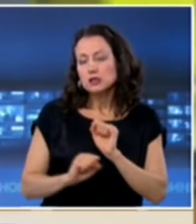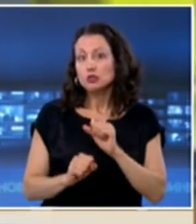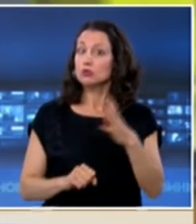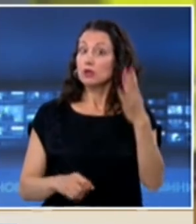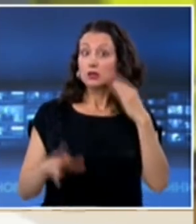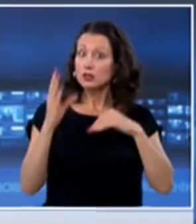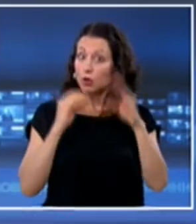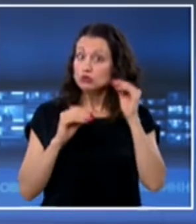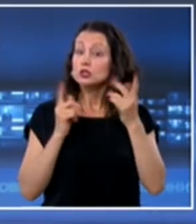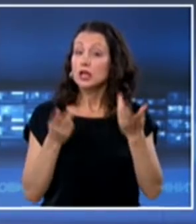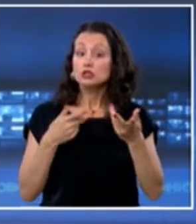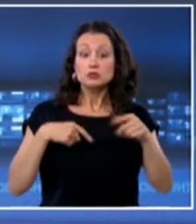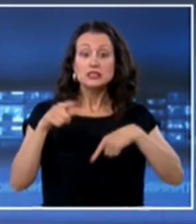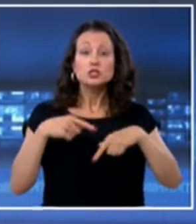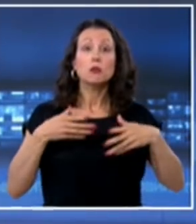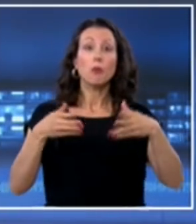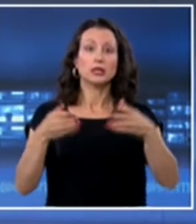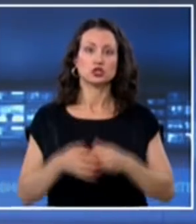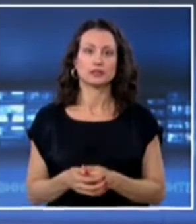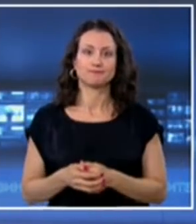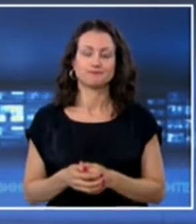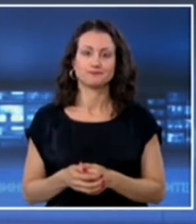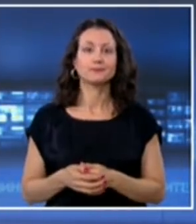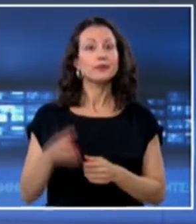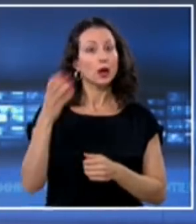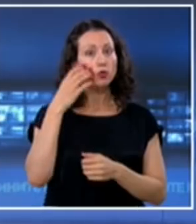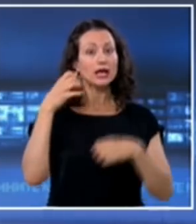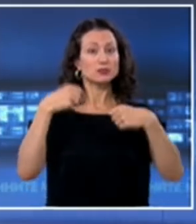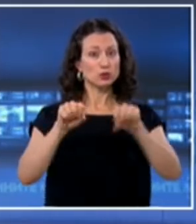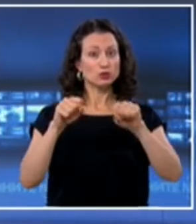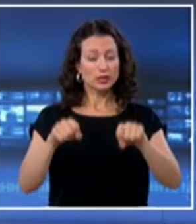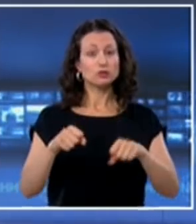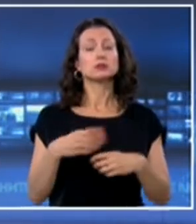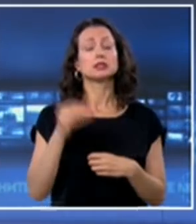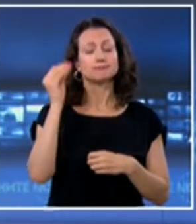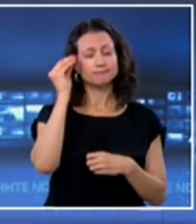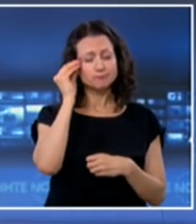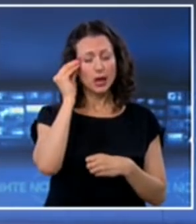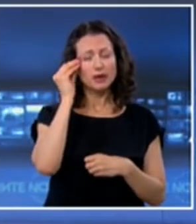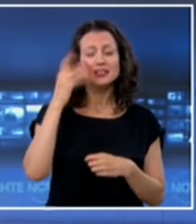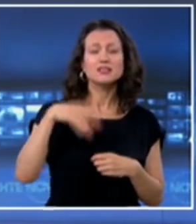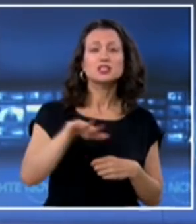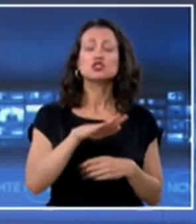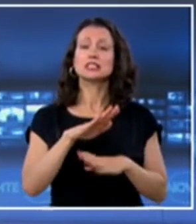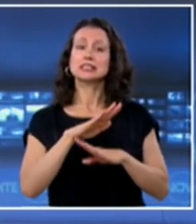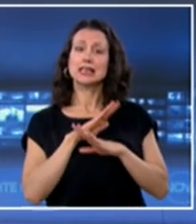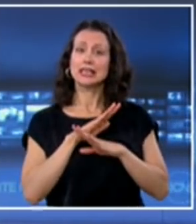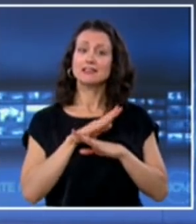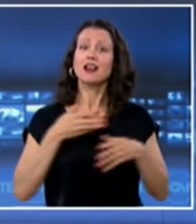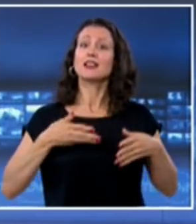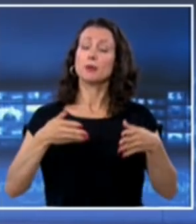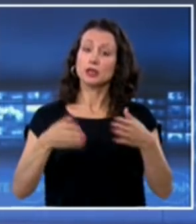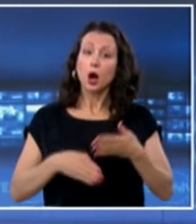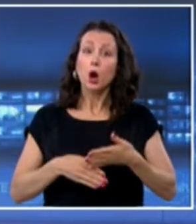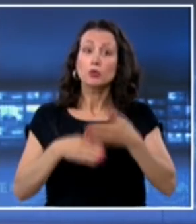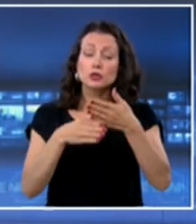пътищата. В Бургас мотористи почетоха паметта на загиналите на пътя и подкрепиха пострадалите при